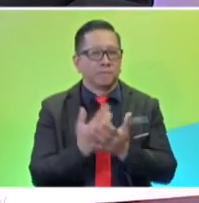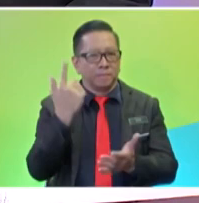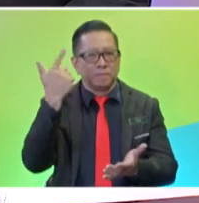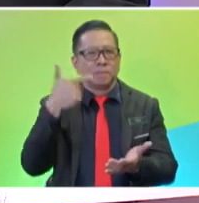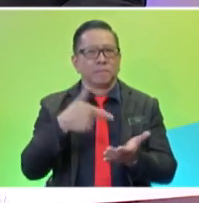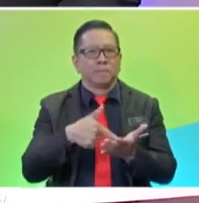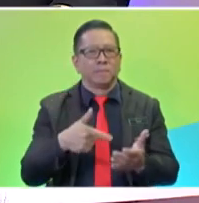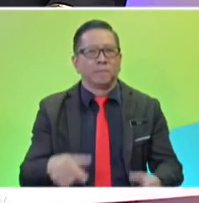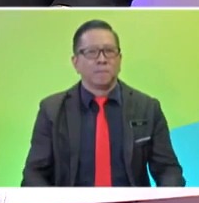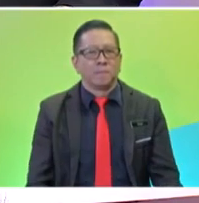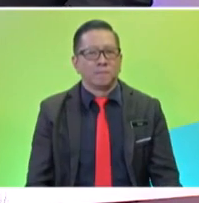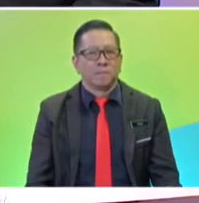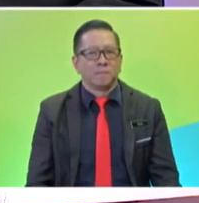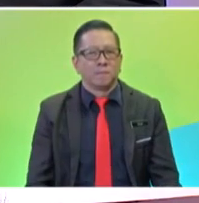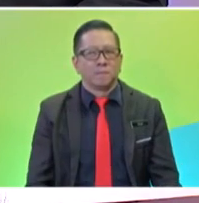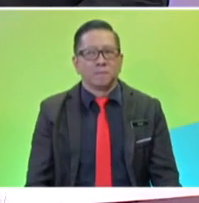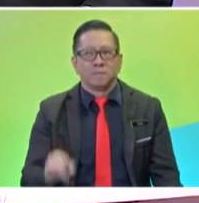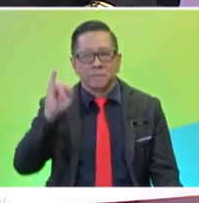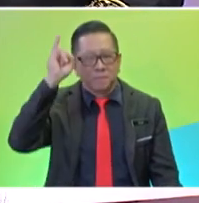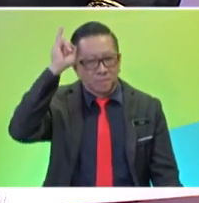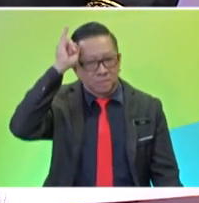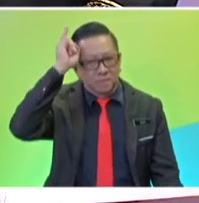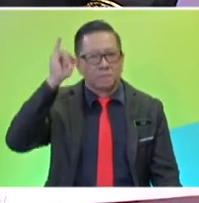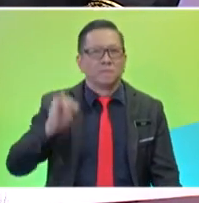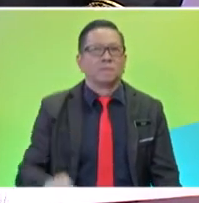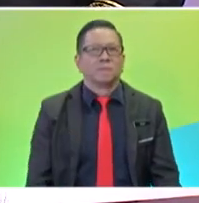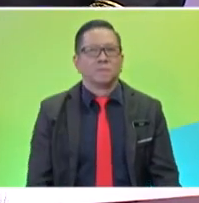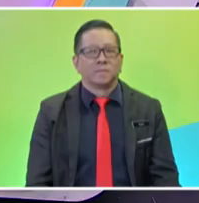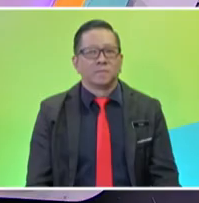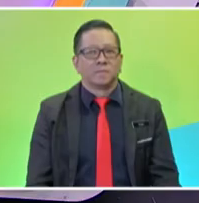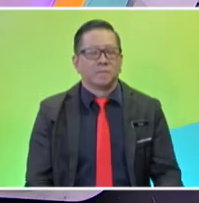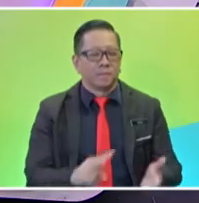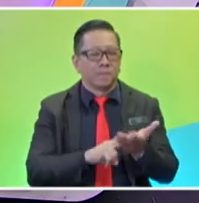apa Irfan Tolong bacakan untuk Oke untuk anak-anak muda